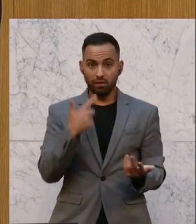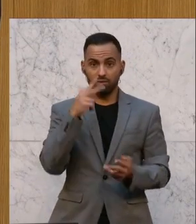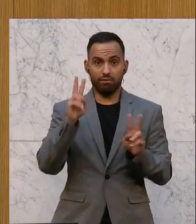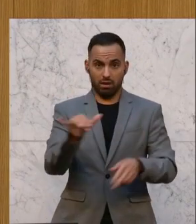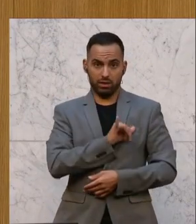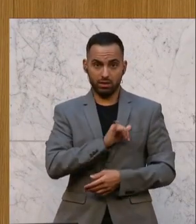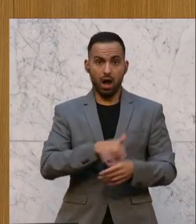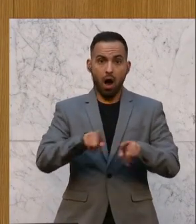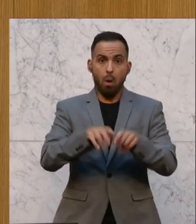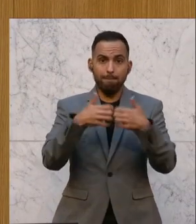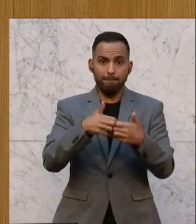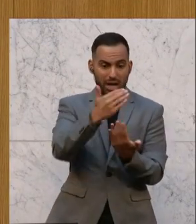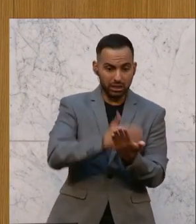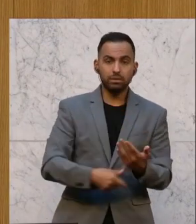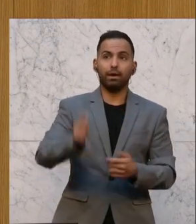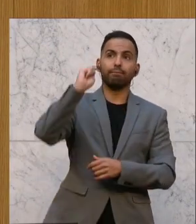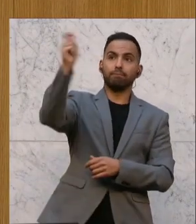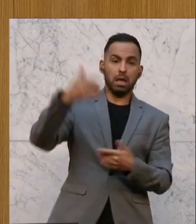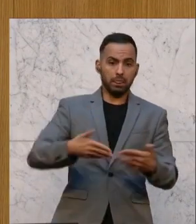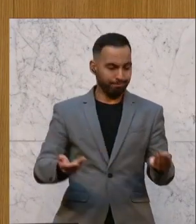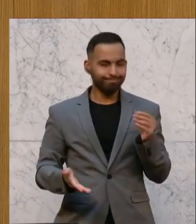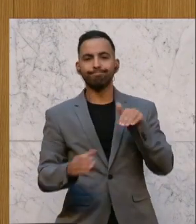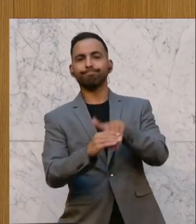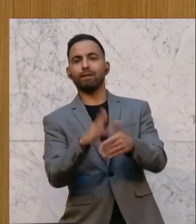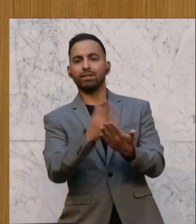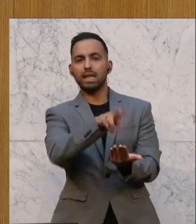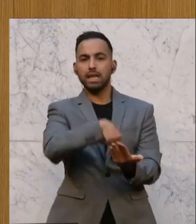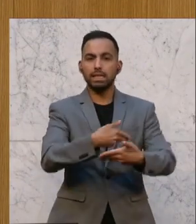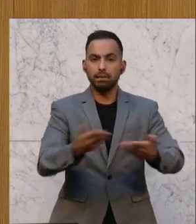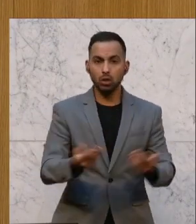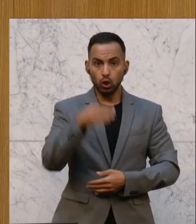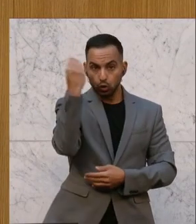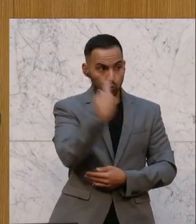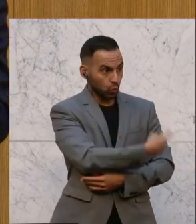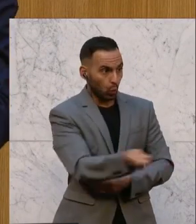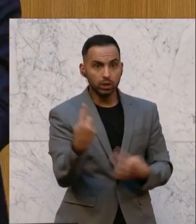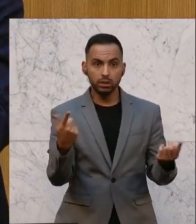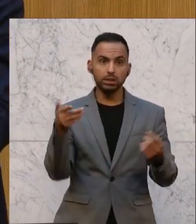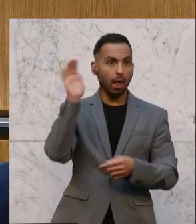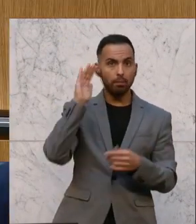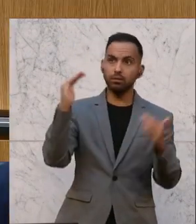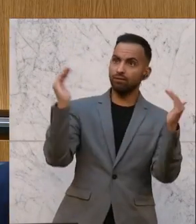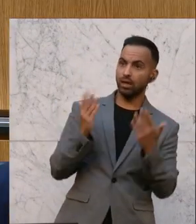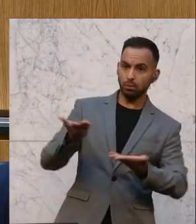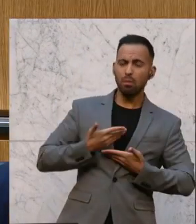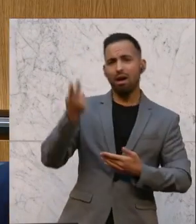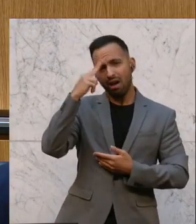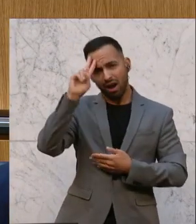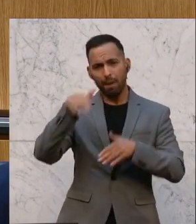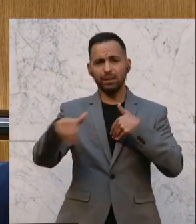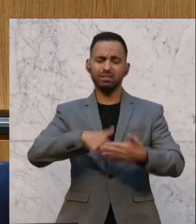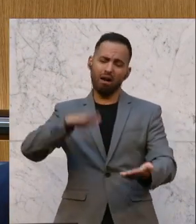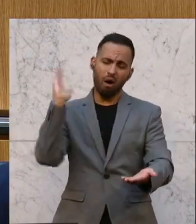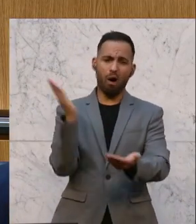Berichte zu verfassen, die nachträglich keiner mehr liest und das alles auf dem Rücken der Schülerinnen und Schüler. Herr Minister, hören Sie endlich damit auf, lassen